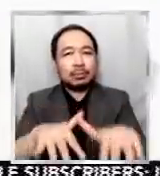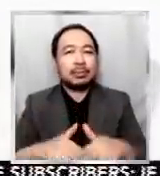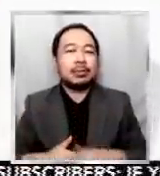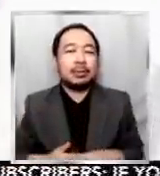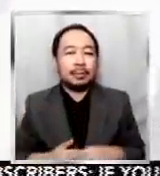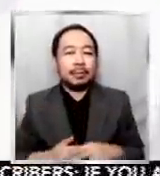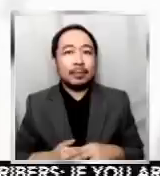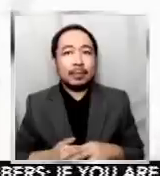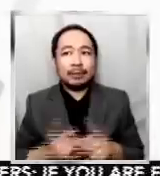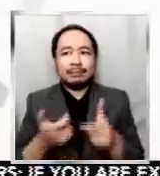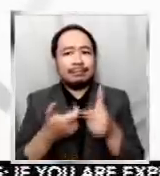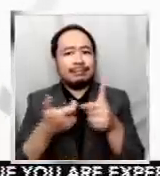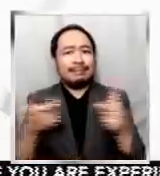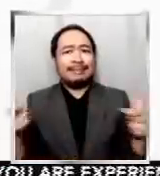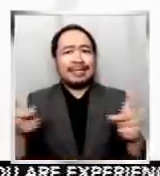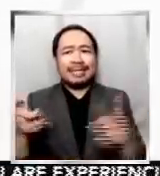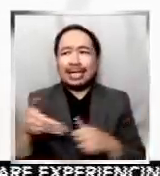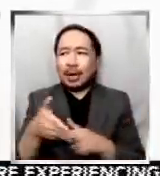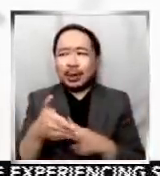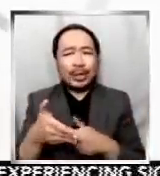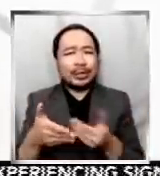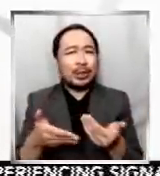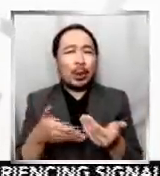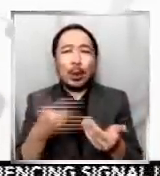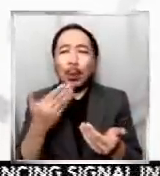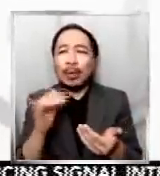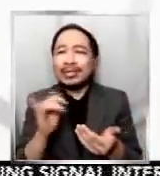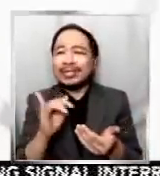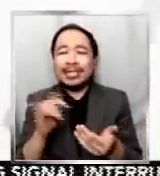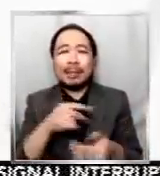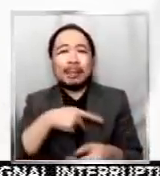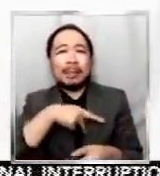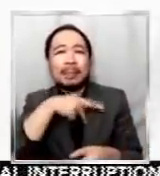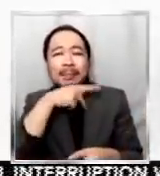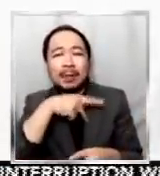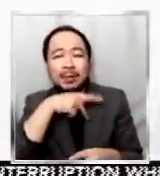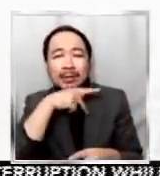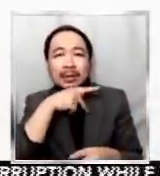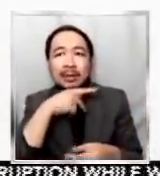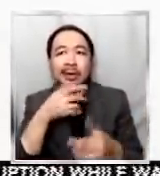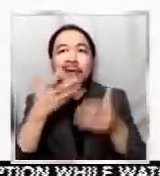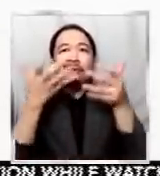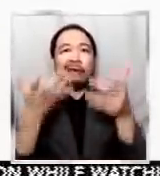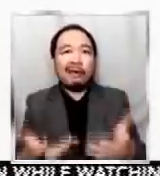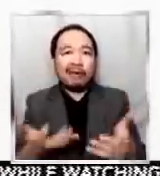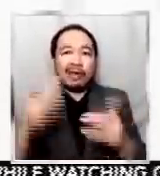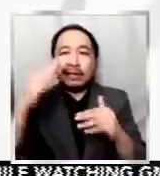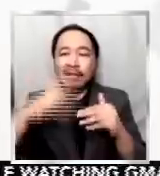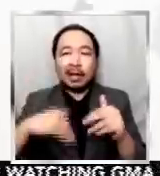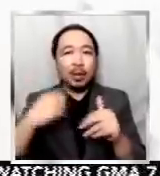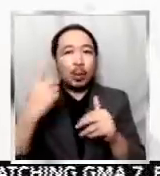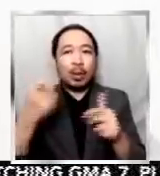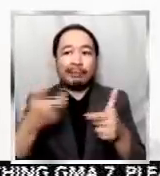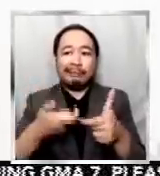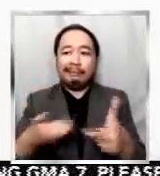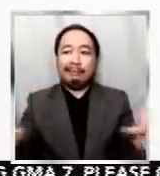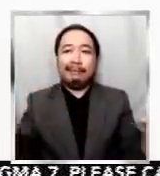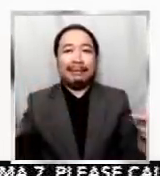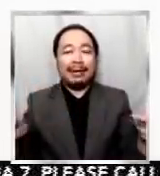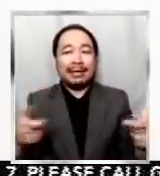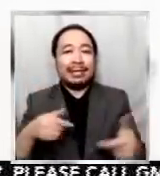isda. Halos singlaki ng inahing baboy at mas mabigat pa sa isang banyerang isda. Ang bunga nga po